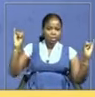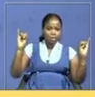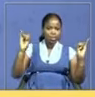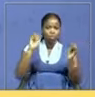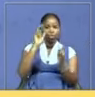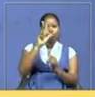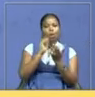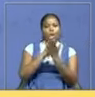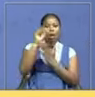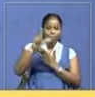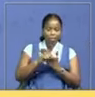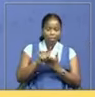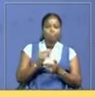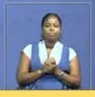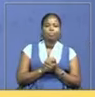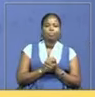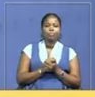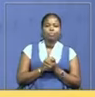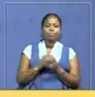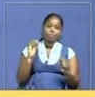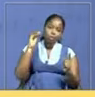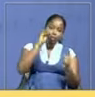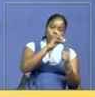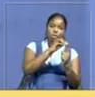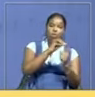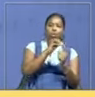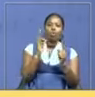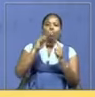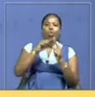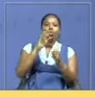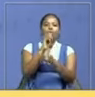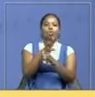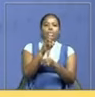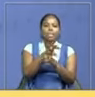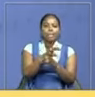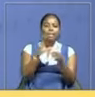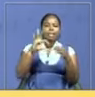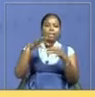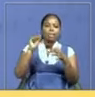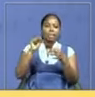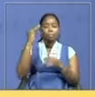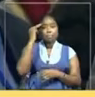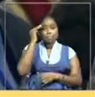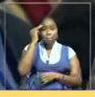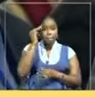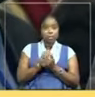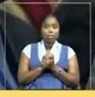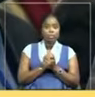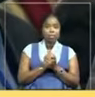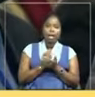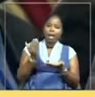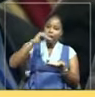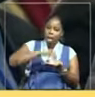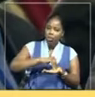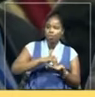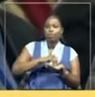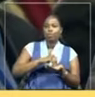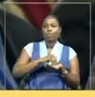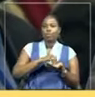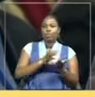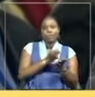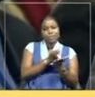et de mes orientations au Conseil des ministres du 9 avril je réitère aujourd'hui la